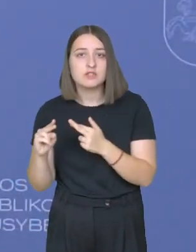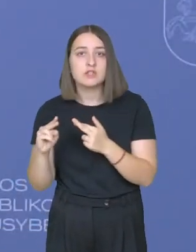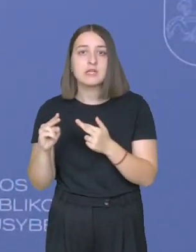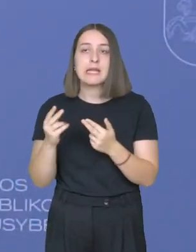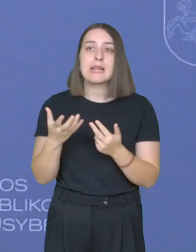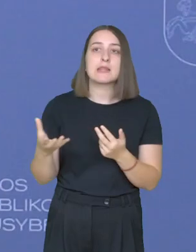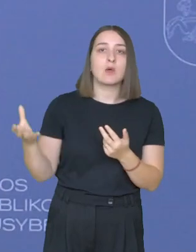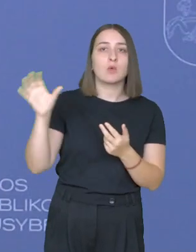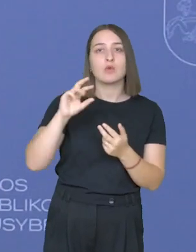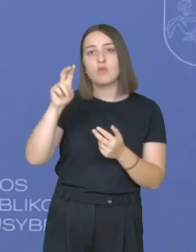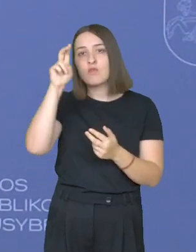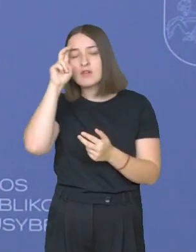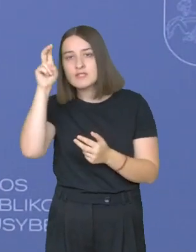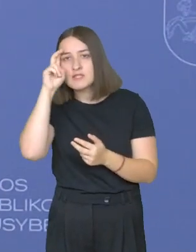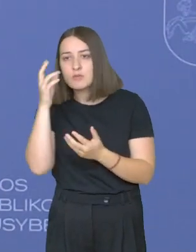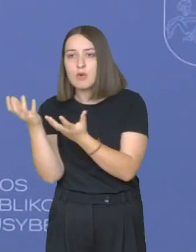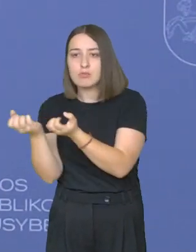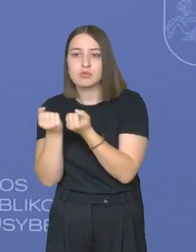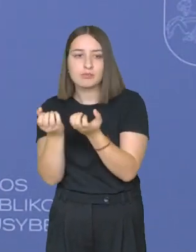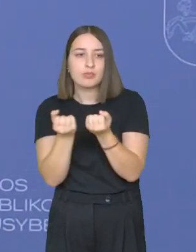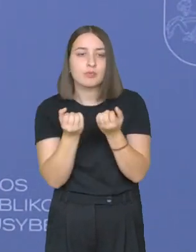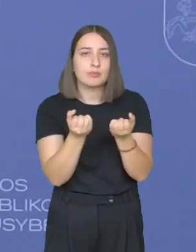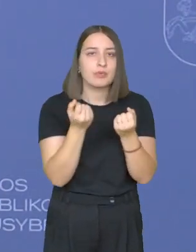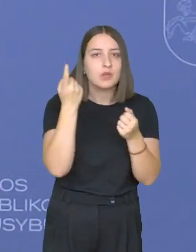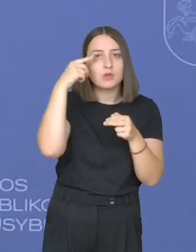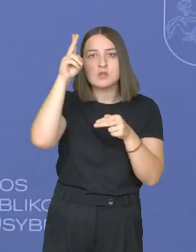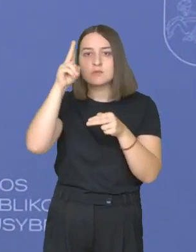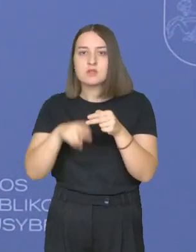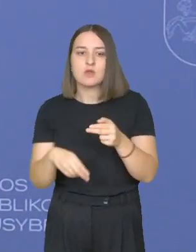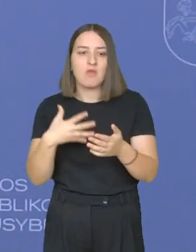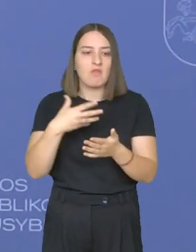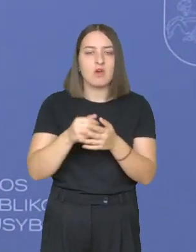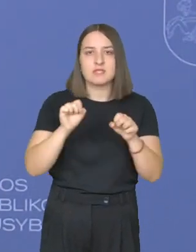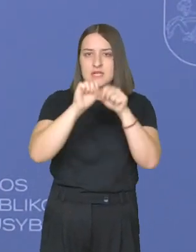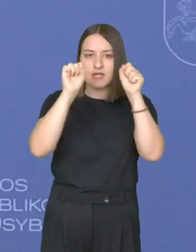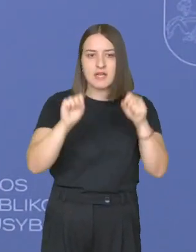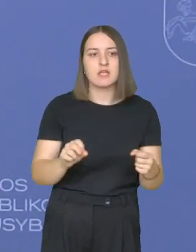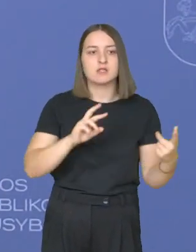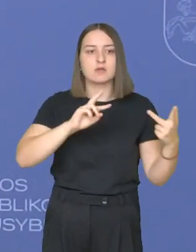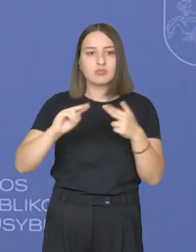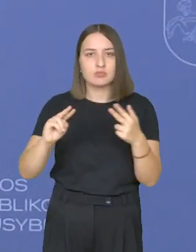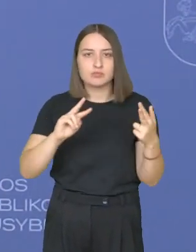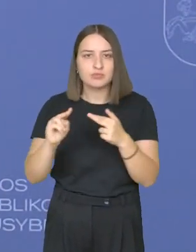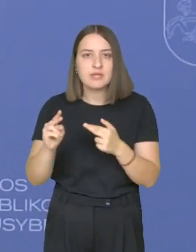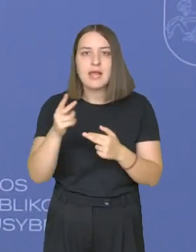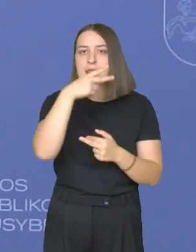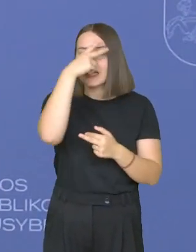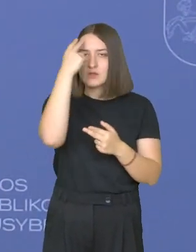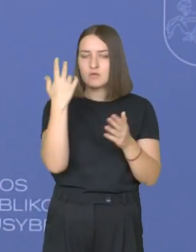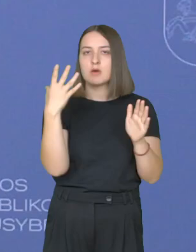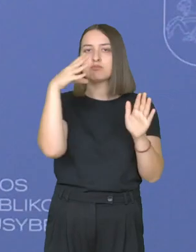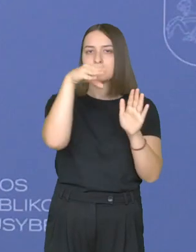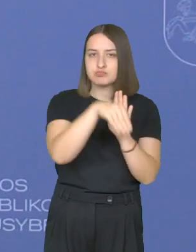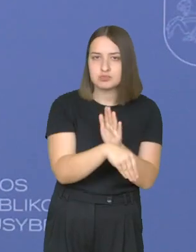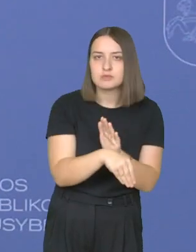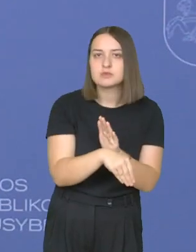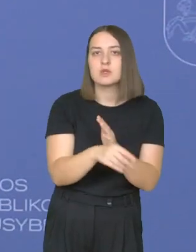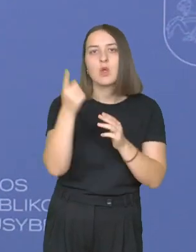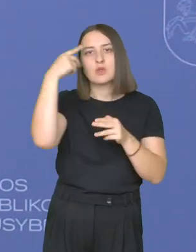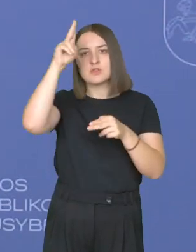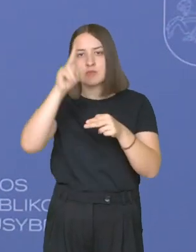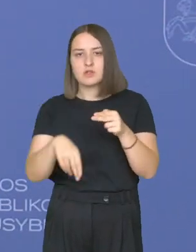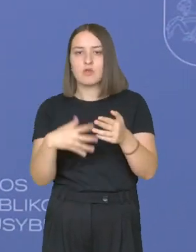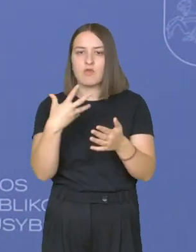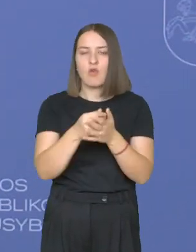naujus neišbandytus sprendimus kurių nebūdavo anksčiau ir keičia savo strategijas a lietuva neišimtis nusprendėme padidinti savo gynybos